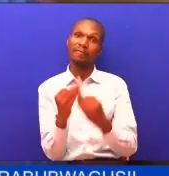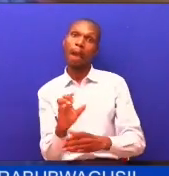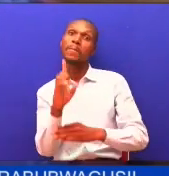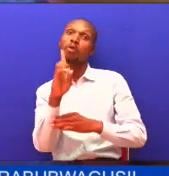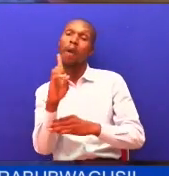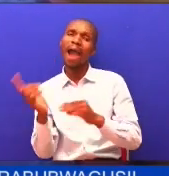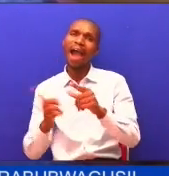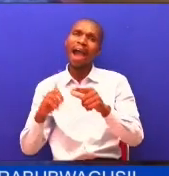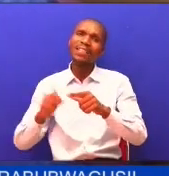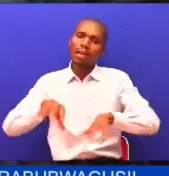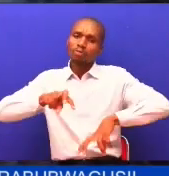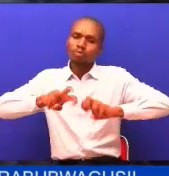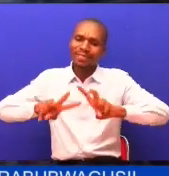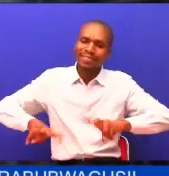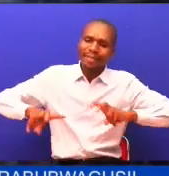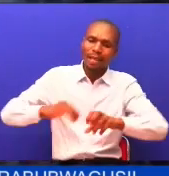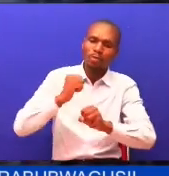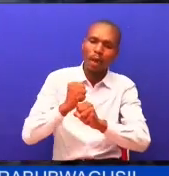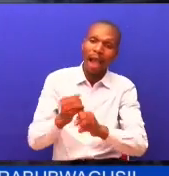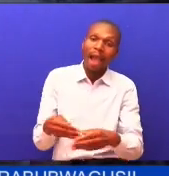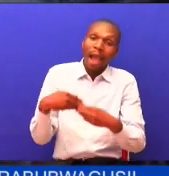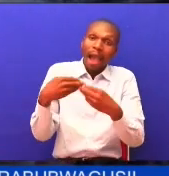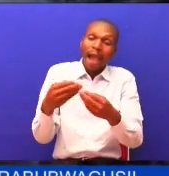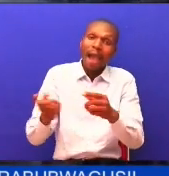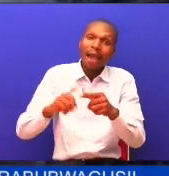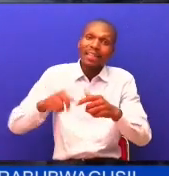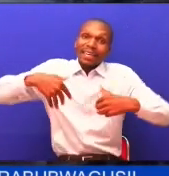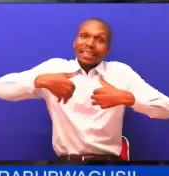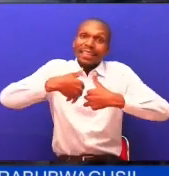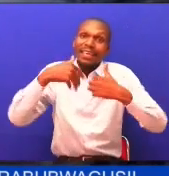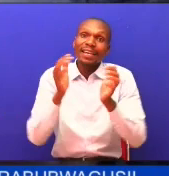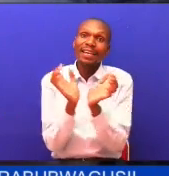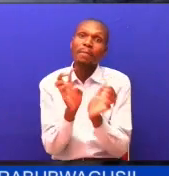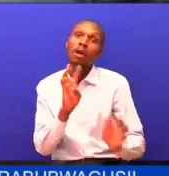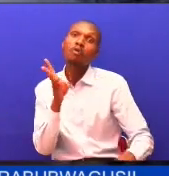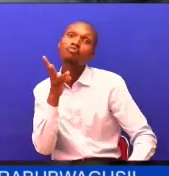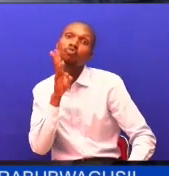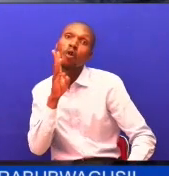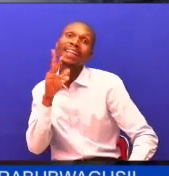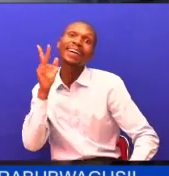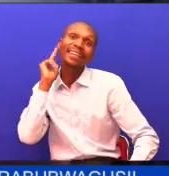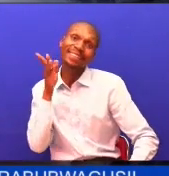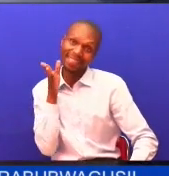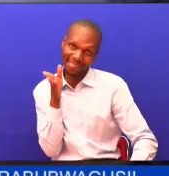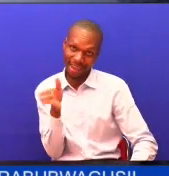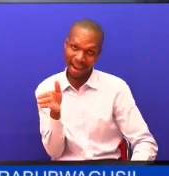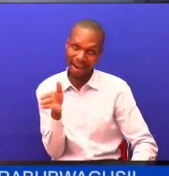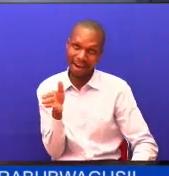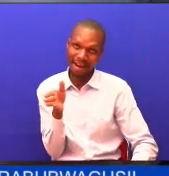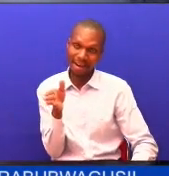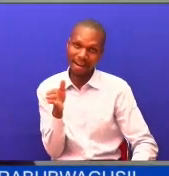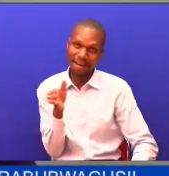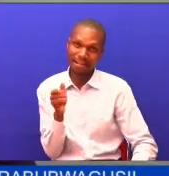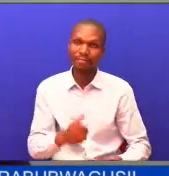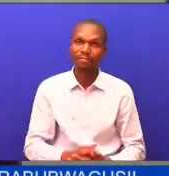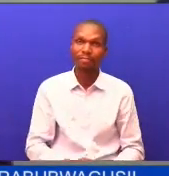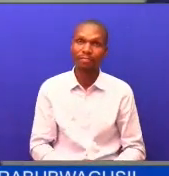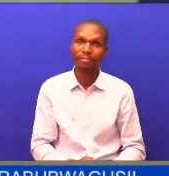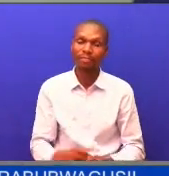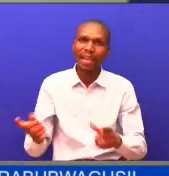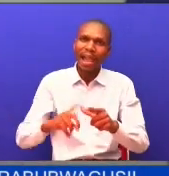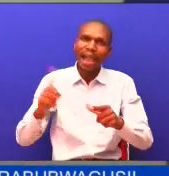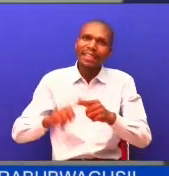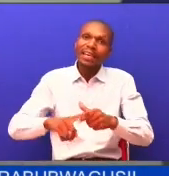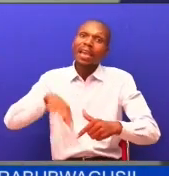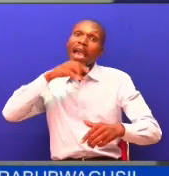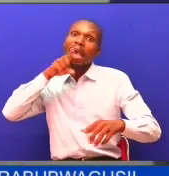Mokaya ili kumuligiri ya emiremo ase kambani ya mate ya Kisii Water and Sanitation Company Wasco. Ukumubuata